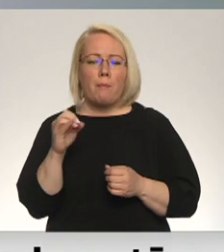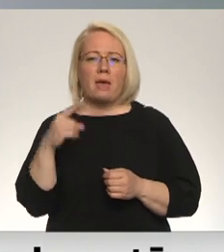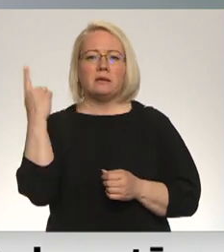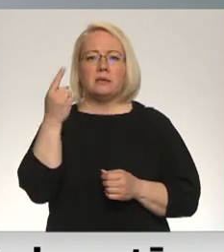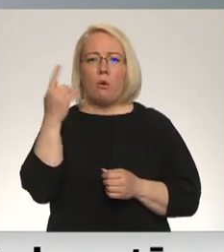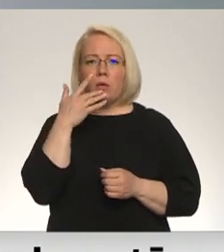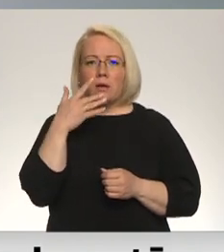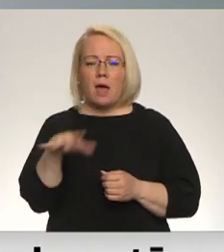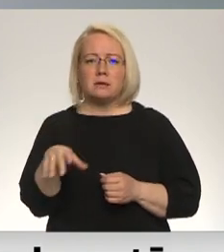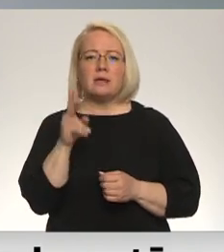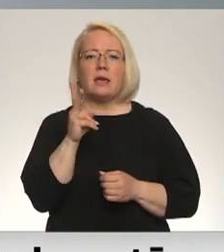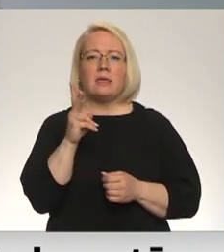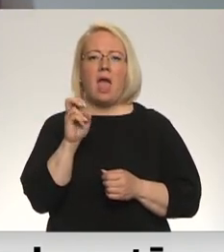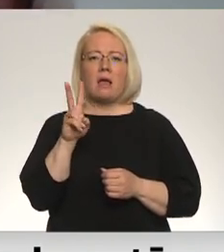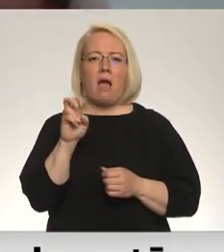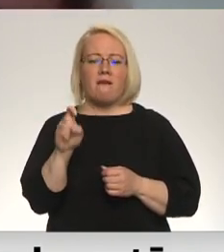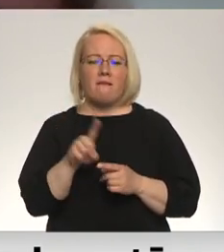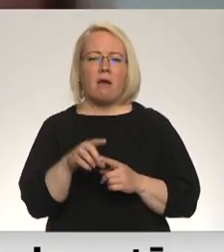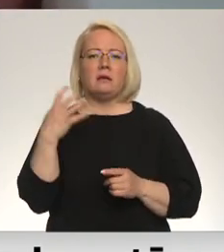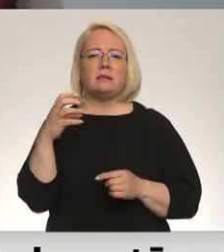Saukrasti, Tekava, Carnikava,